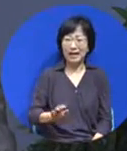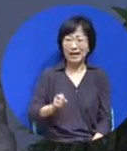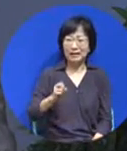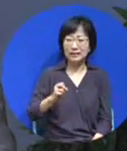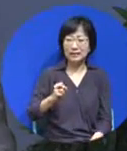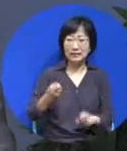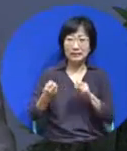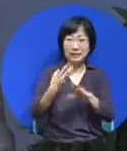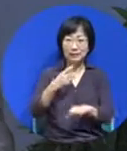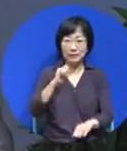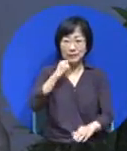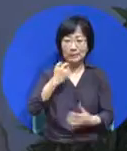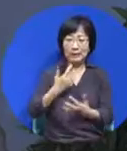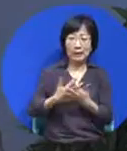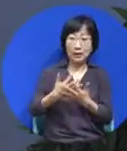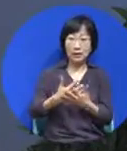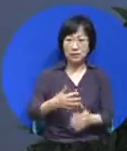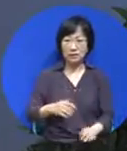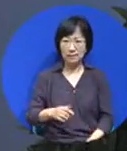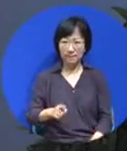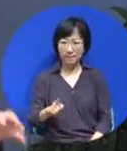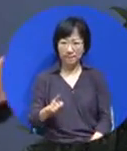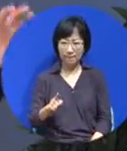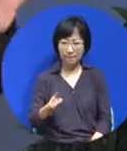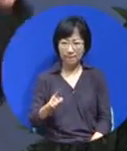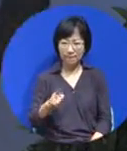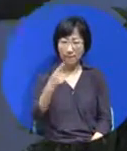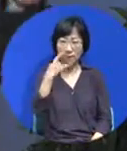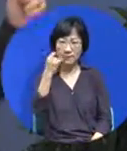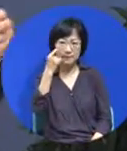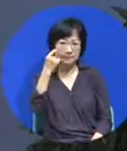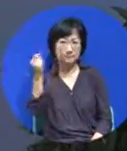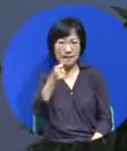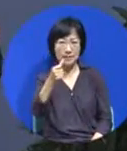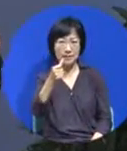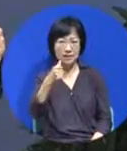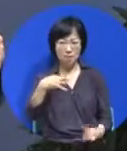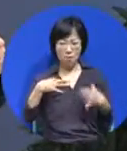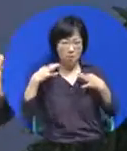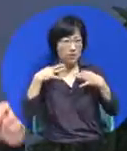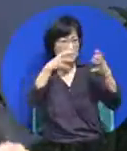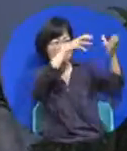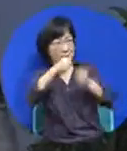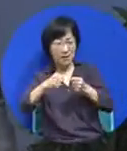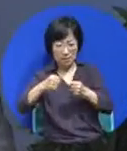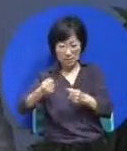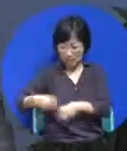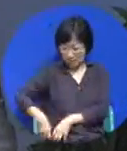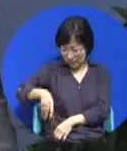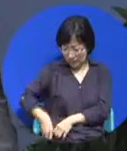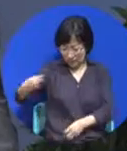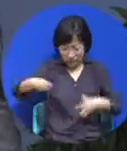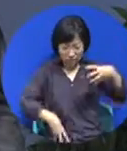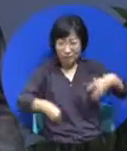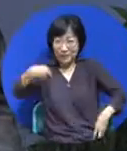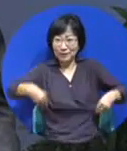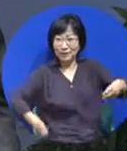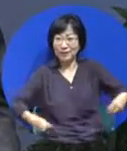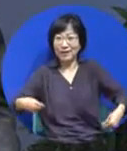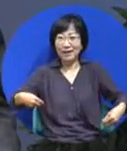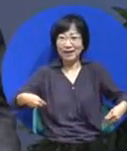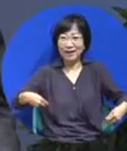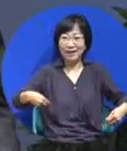우물우물하니까 어떻게 알고 내 옷을 딱 뒤지는 거예요, 이렇게. I was hesitating a little. I don't know how she